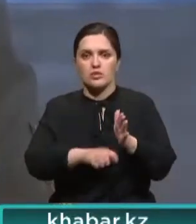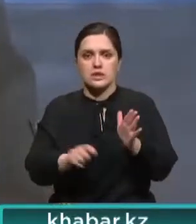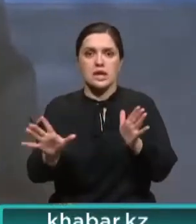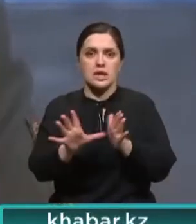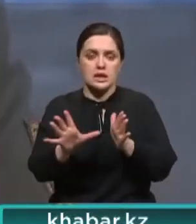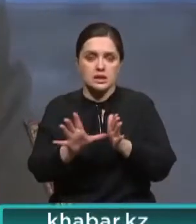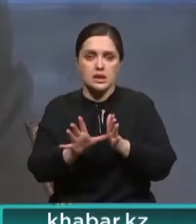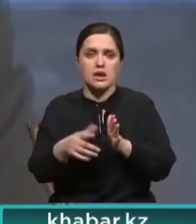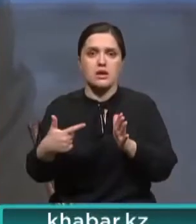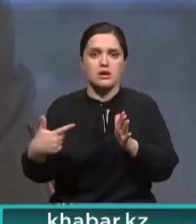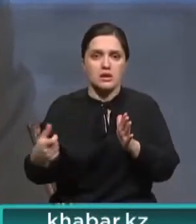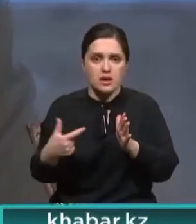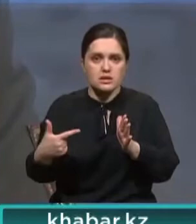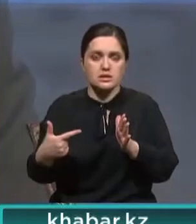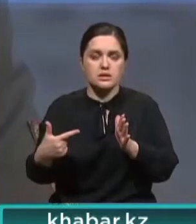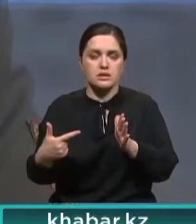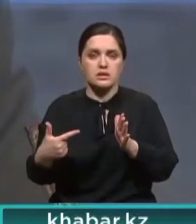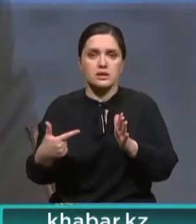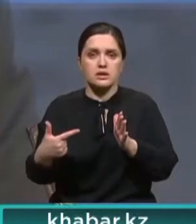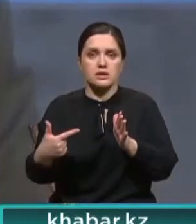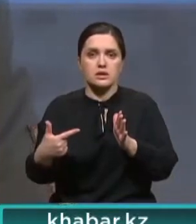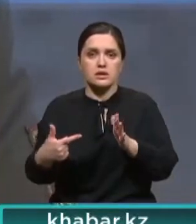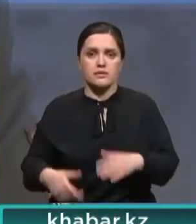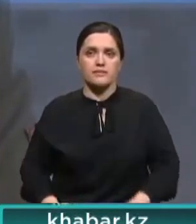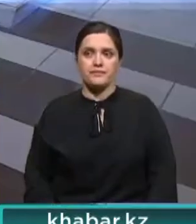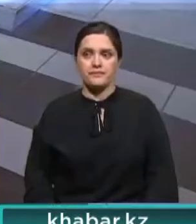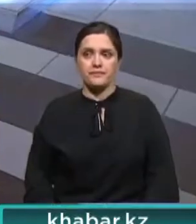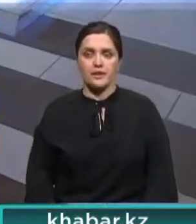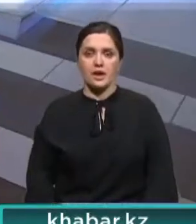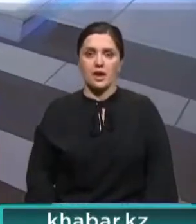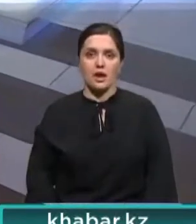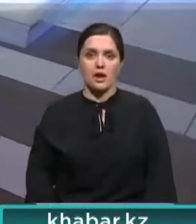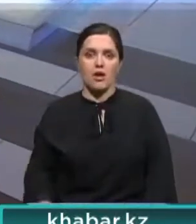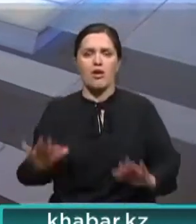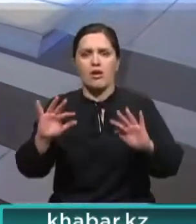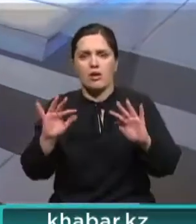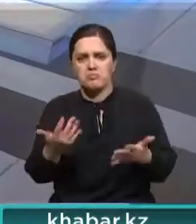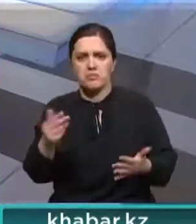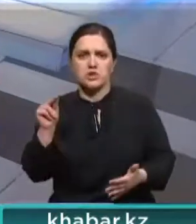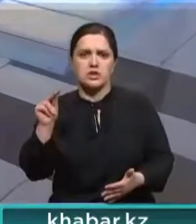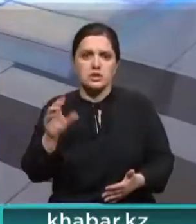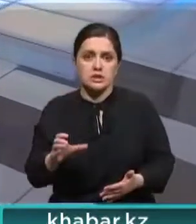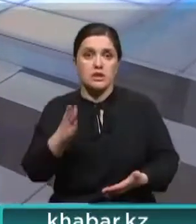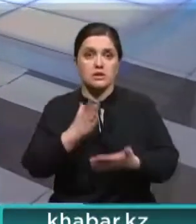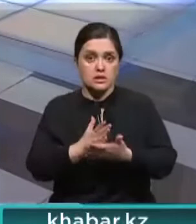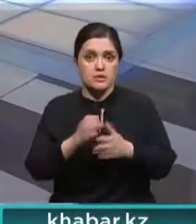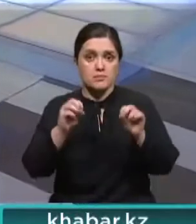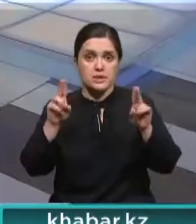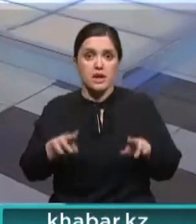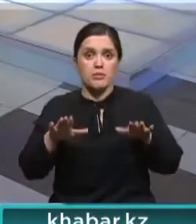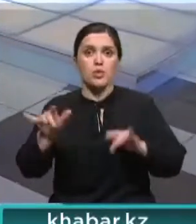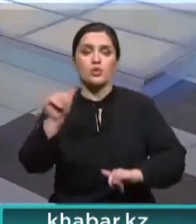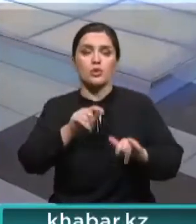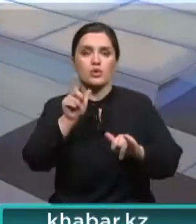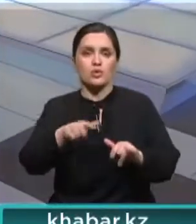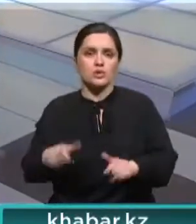электроэнергию, газоснабжение. А на случай ЧС уже организованы какие-то места, куда будут переселяться люди? Да, вот об